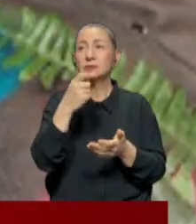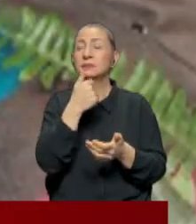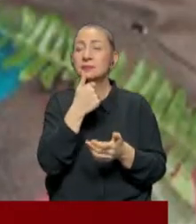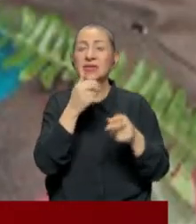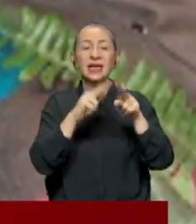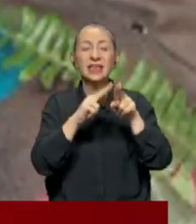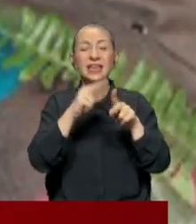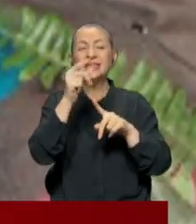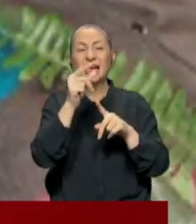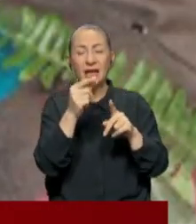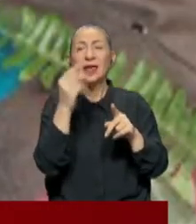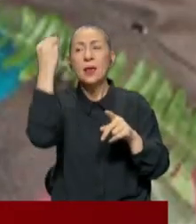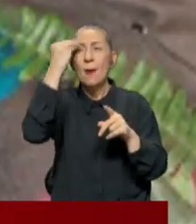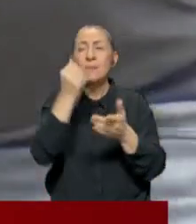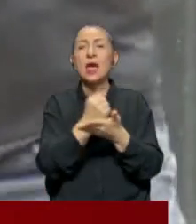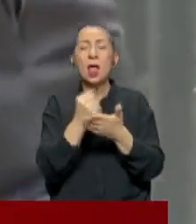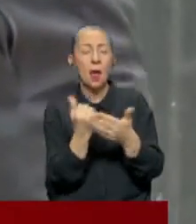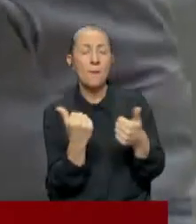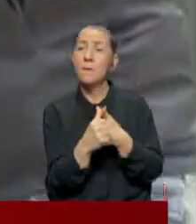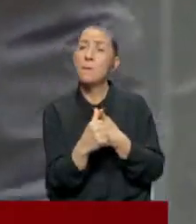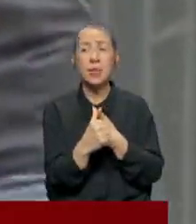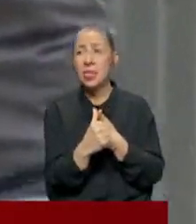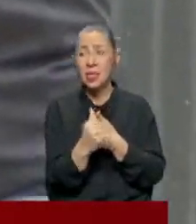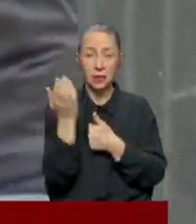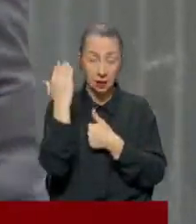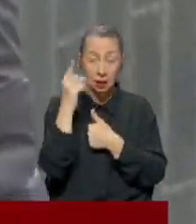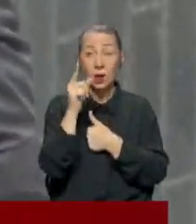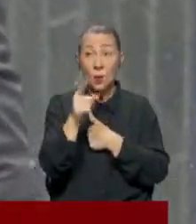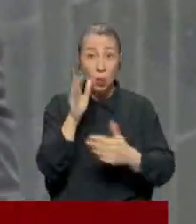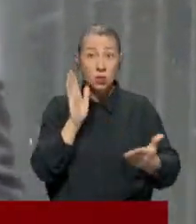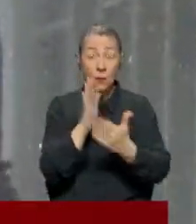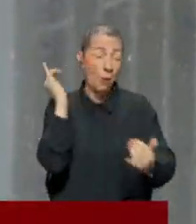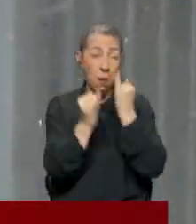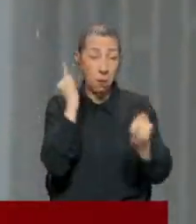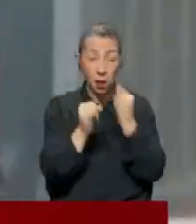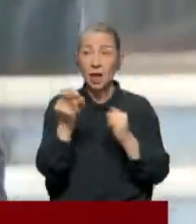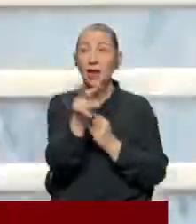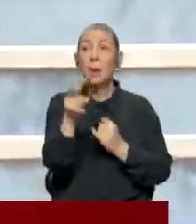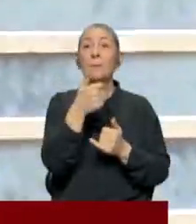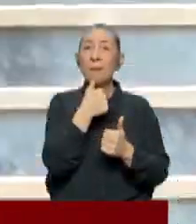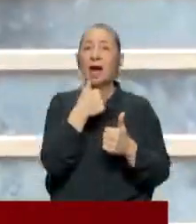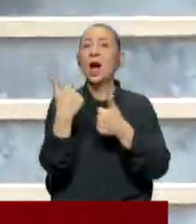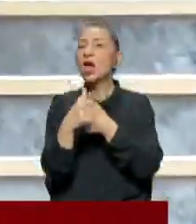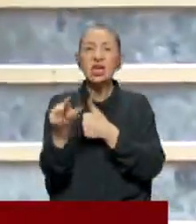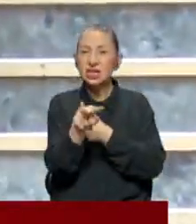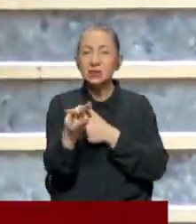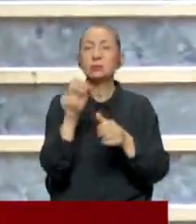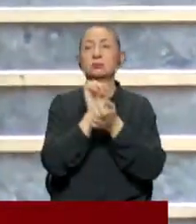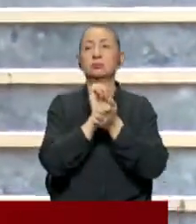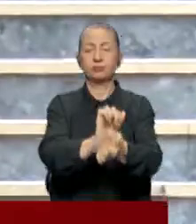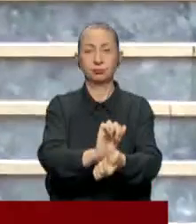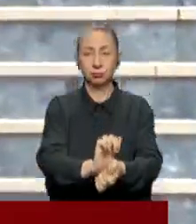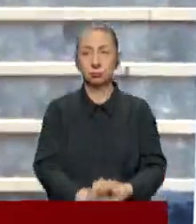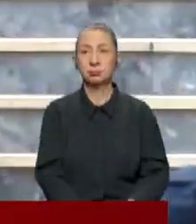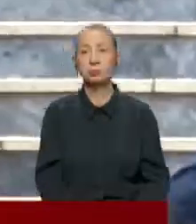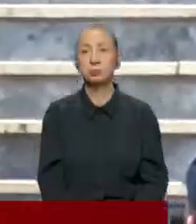Kadir İstekli ile dini nikah adı altında evlendirmişti. Tepkilerin ardından Gümüşel ve İstekli tutuklandı. İddialarla ilgili